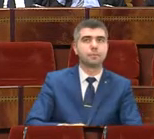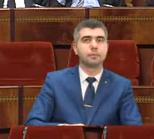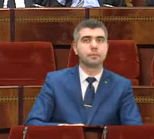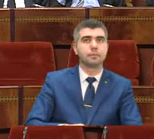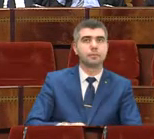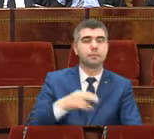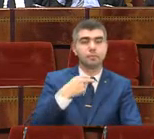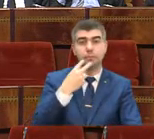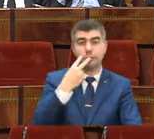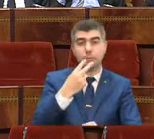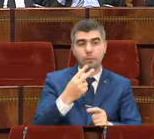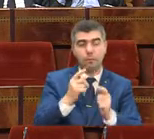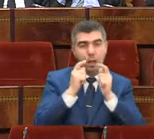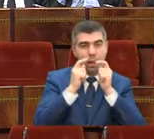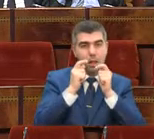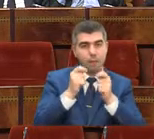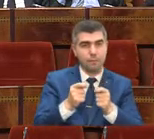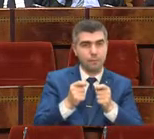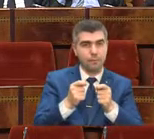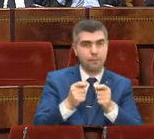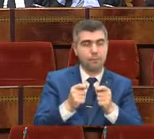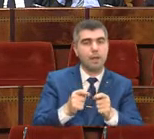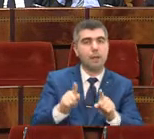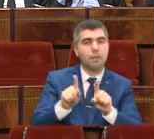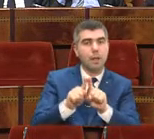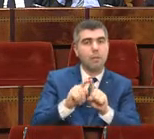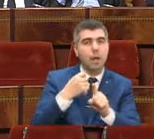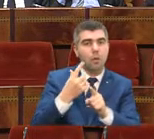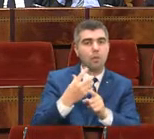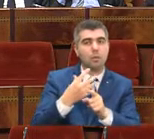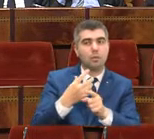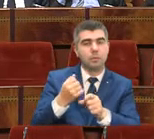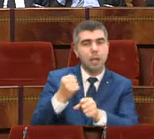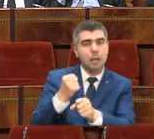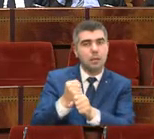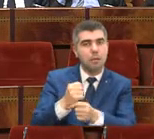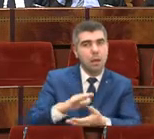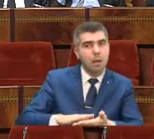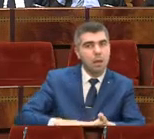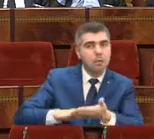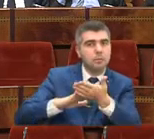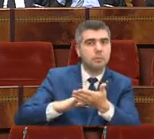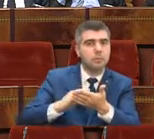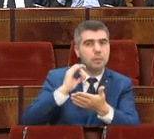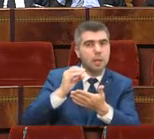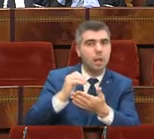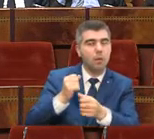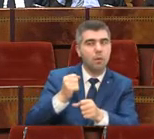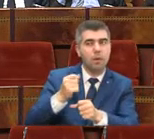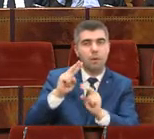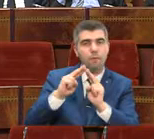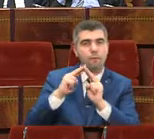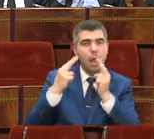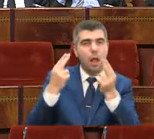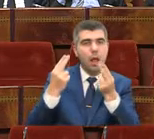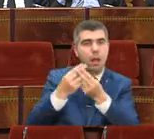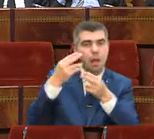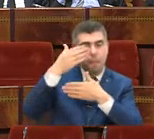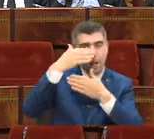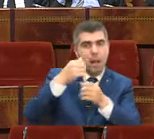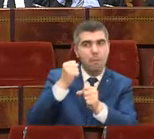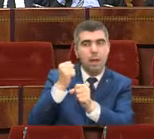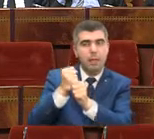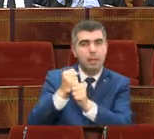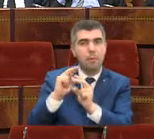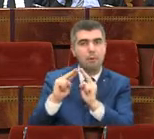ويبين جلياً مستوى الخدمات الإدارية المقدمة لمغاربة العالم والتي لا ترقى